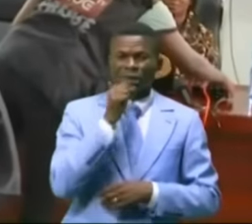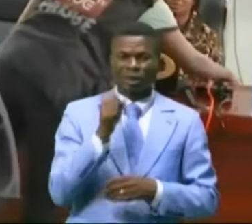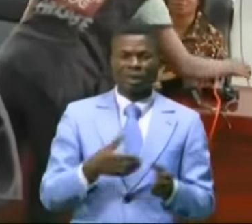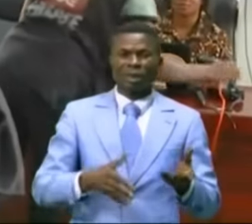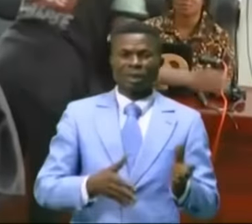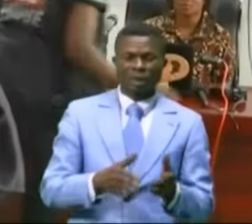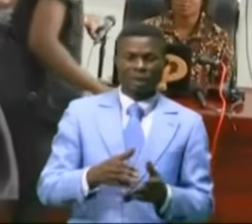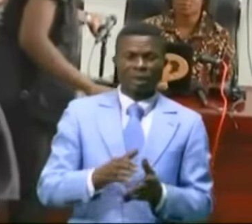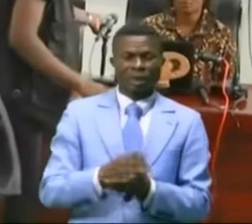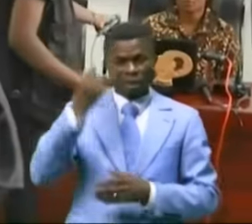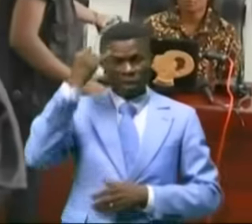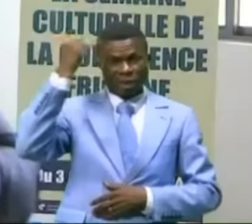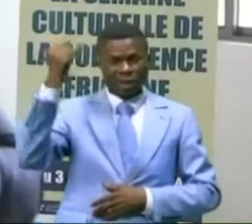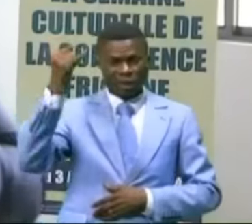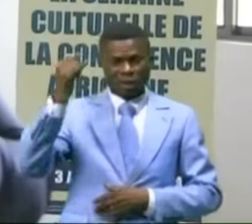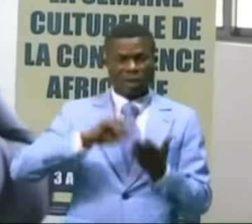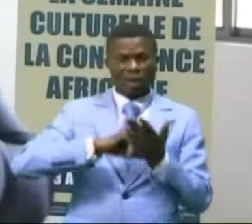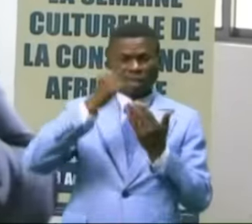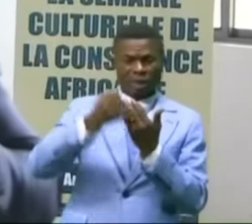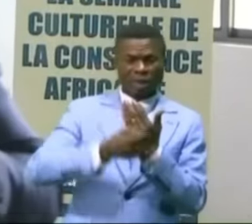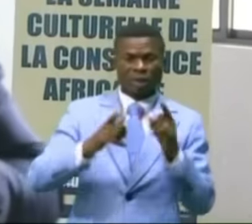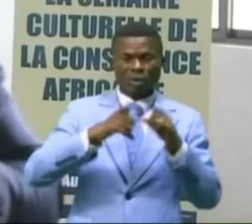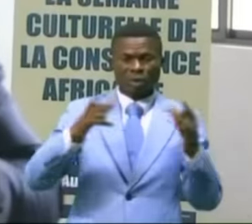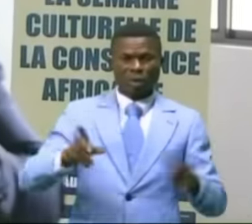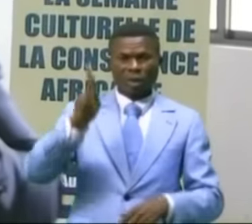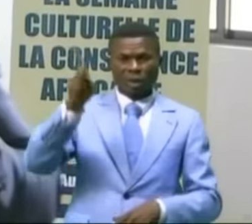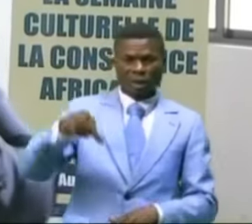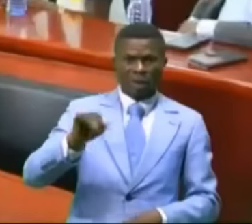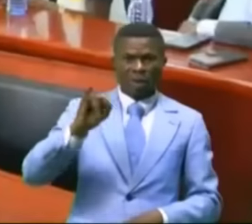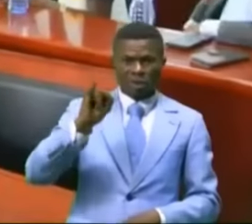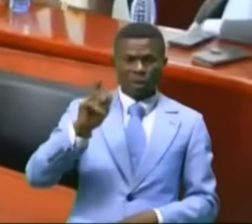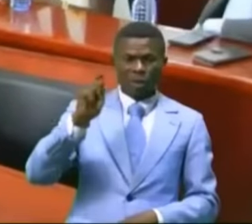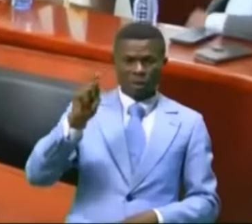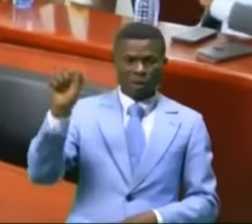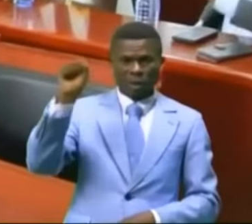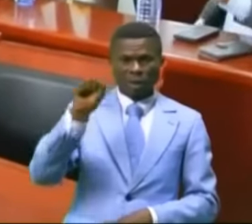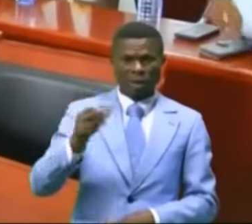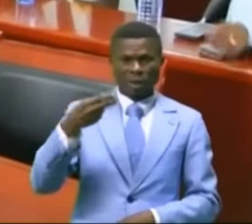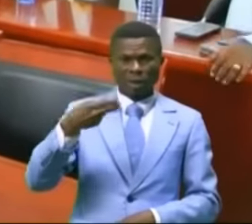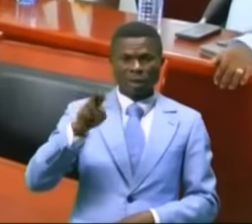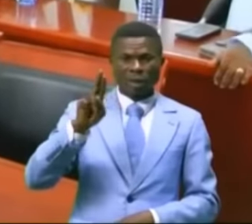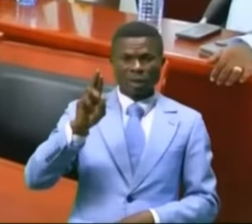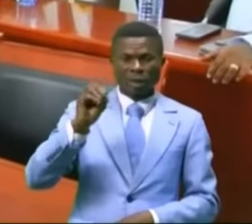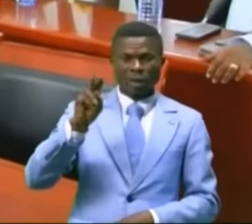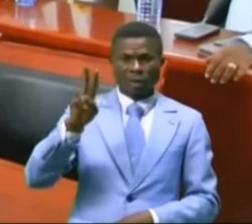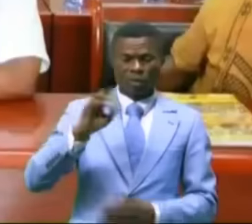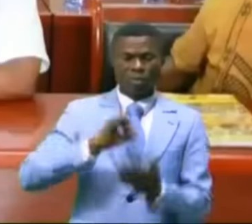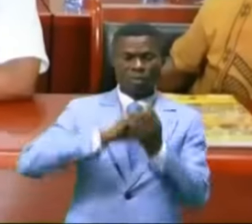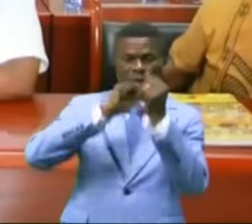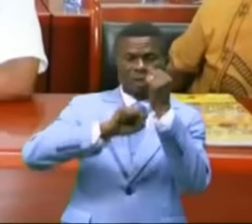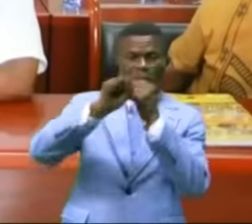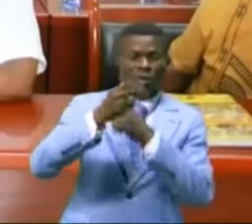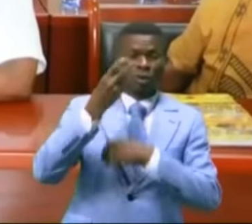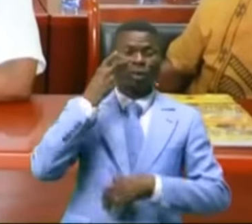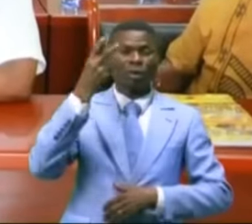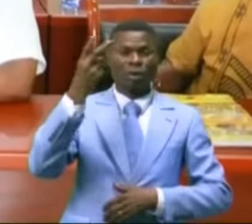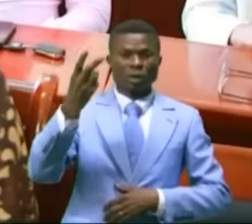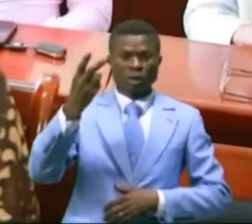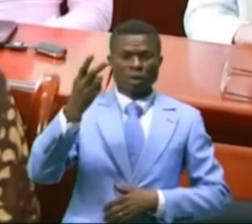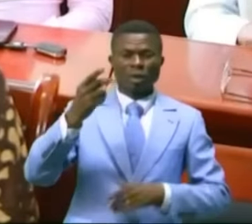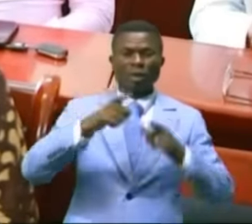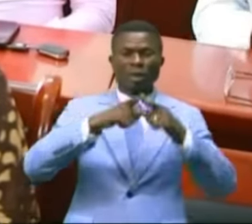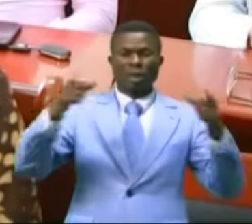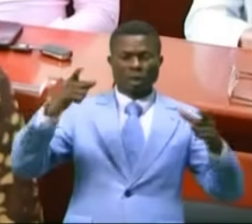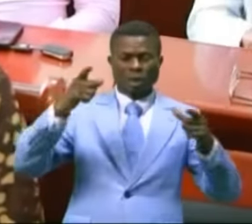Selon l'initiateur de ces grands projets, Pichu Matosiloa, ces activités s'inscrivent dans le cadre de la promotion de la vision des grands